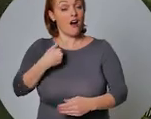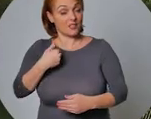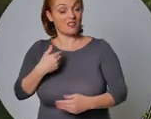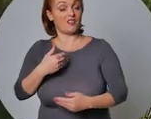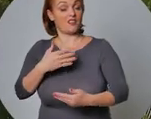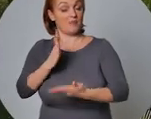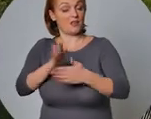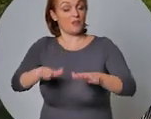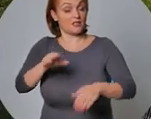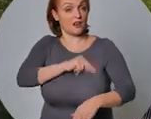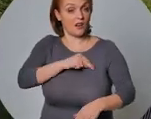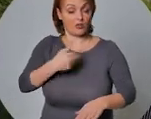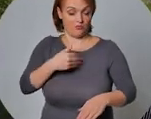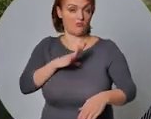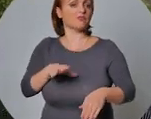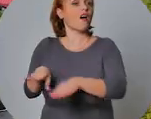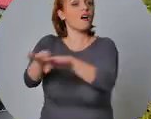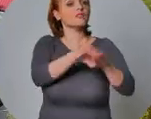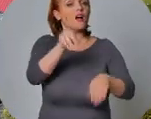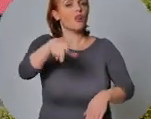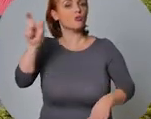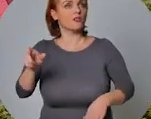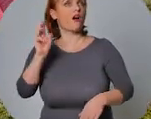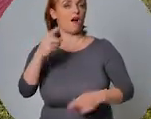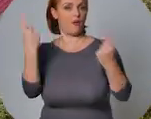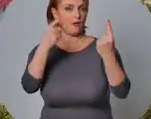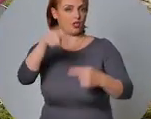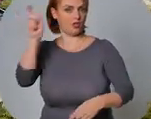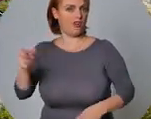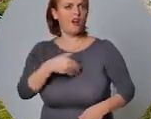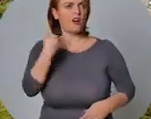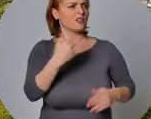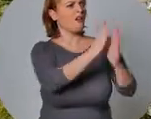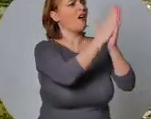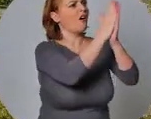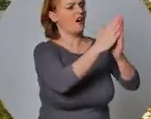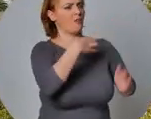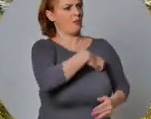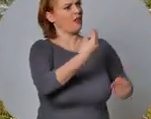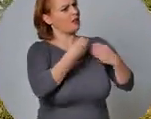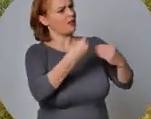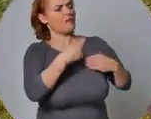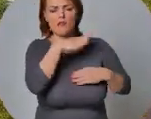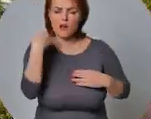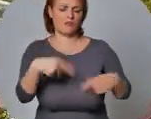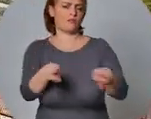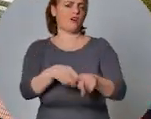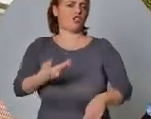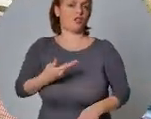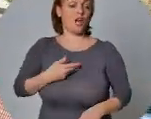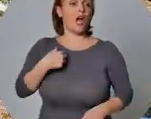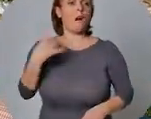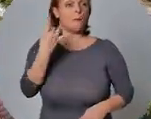lumea. N-am vrut numai că din ajutorul primăriei sau altcuiva. De primele date mi s-a refuzat chiar la noi în